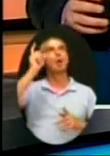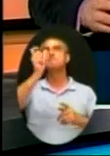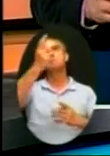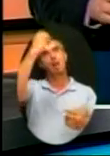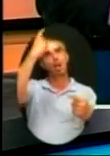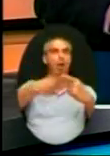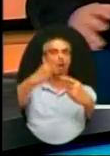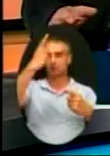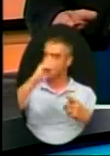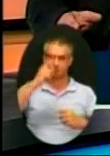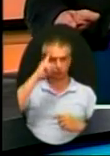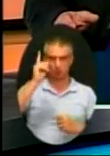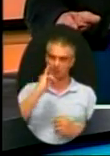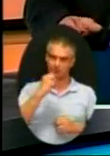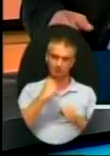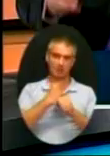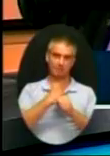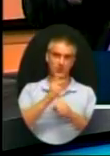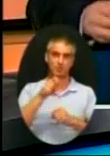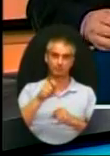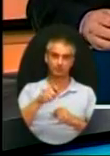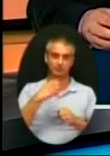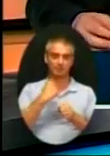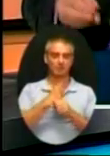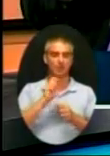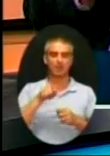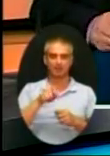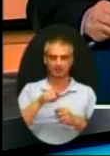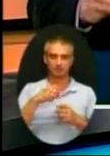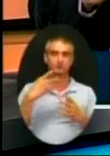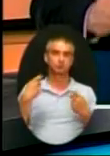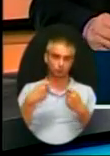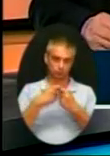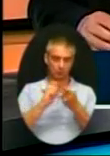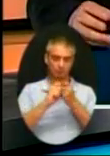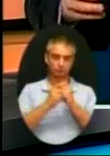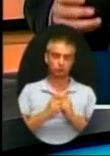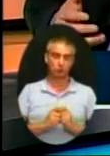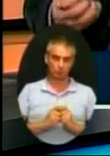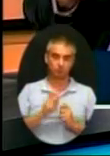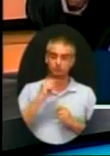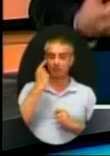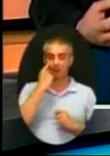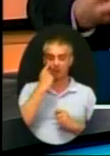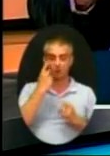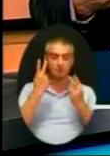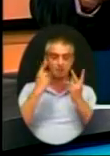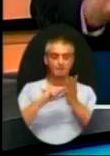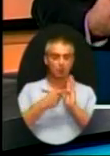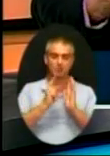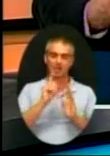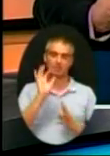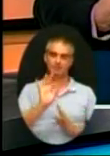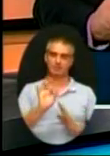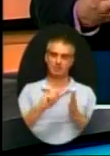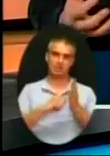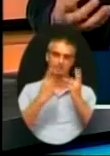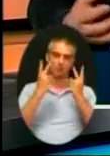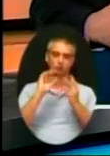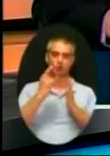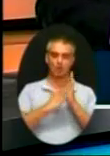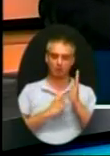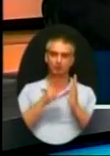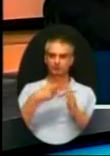מילה הזה אומר מי שלא יודע מה זה עבודת כנסת. עבודת הכנסת כרוכה בשינויים, צריך לראות שמהותית אין פגיעה במהות של